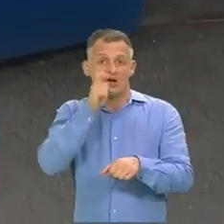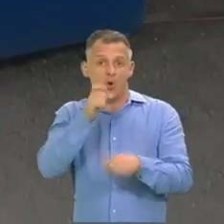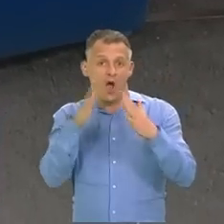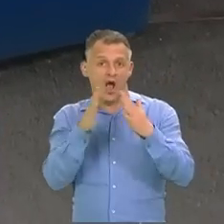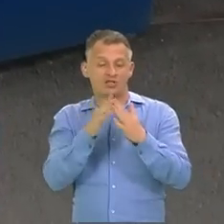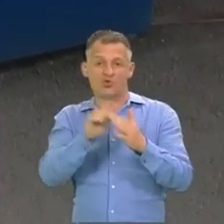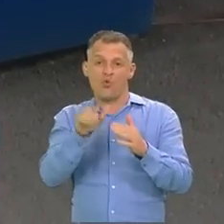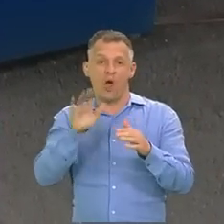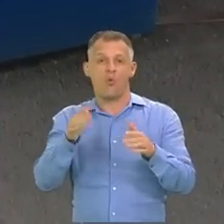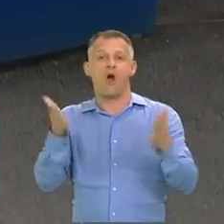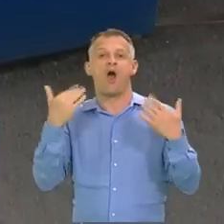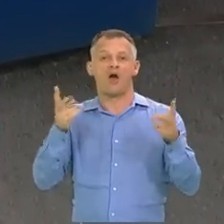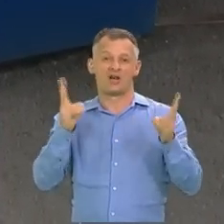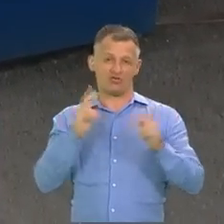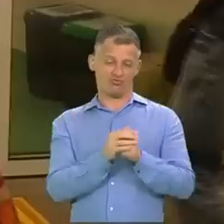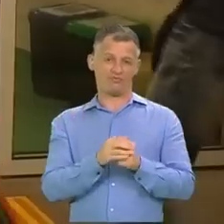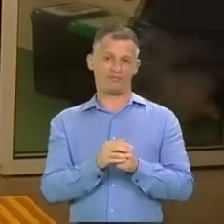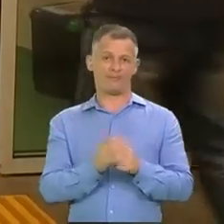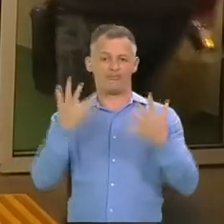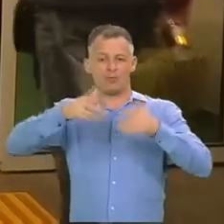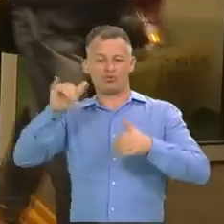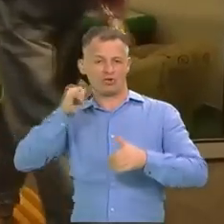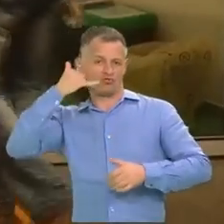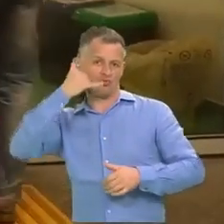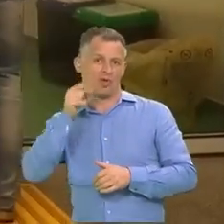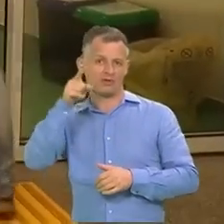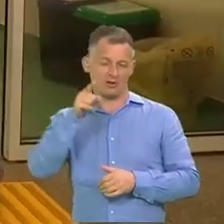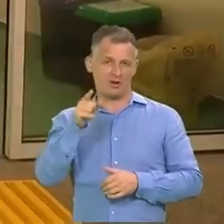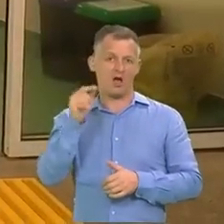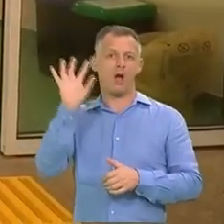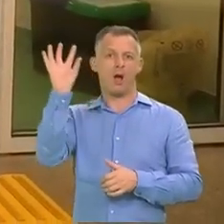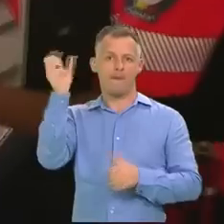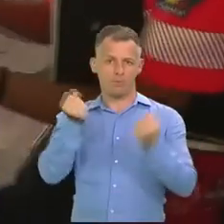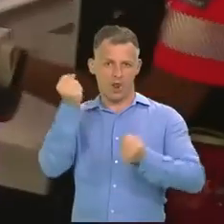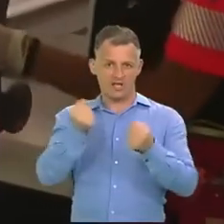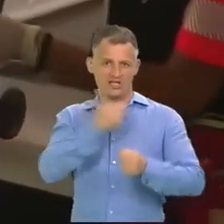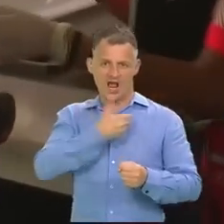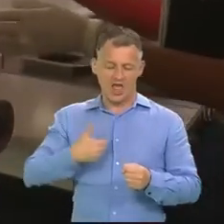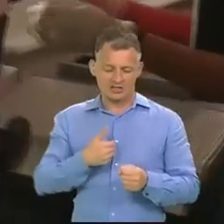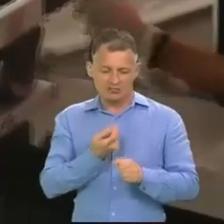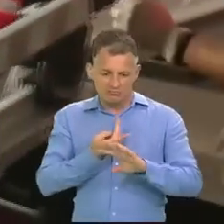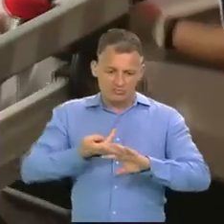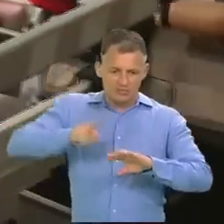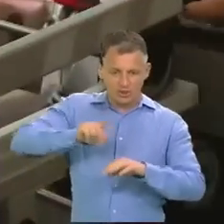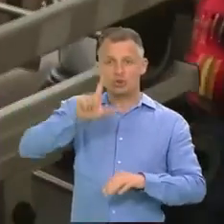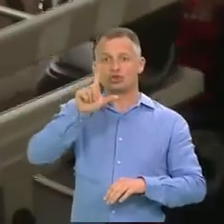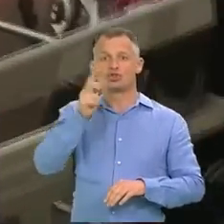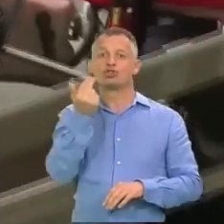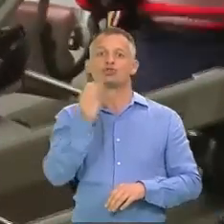Numărul celor care au sunat la serviciul de ambulanță Galați a crescut cu 15% în ultimele zile. Cald în casă, doamnă, vi s-a făcut